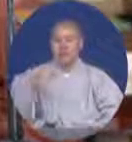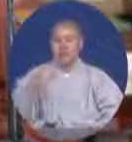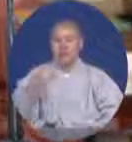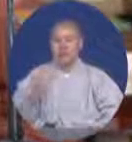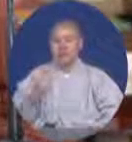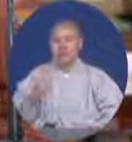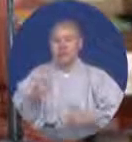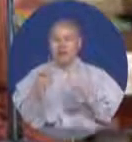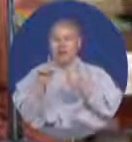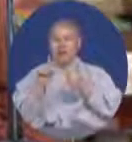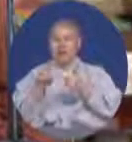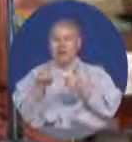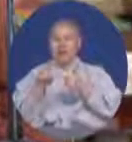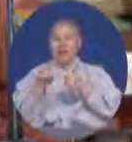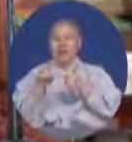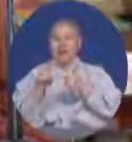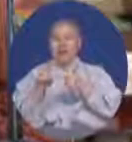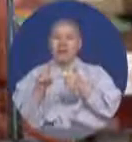도로다